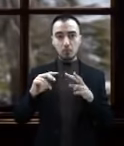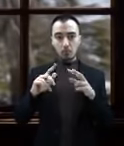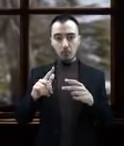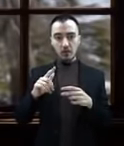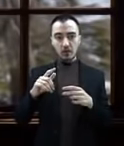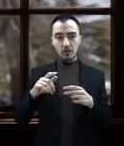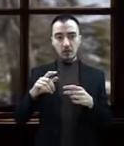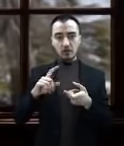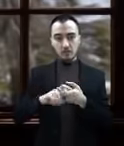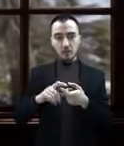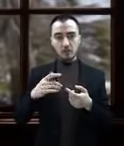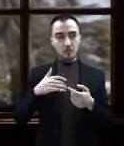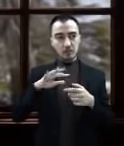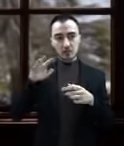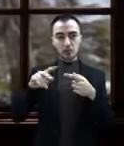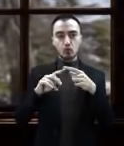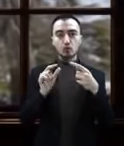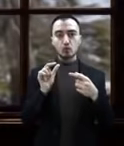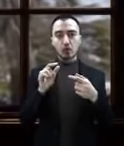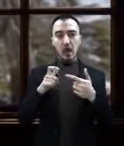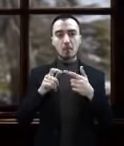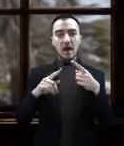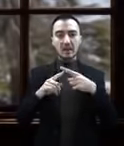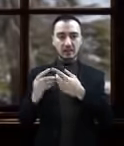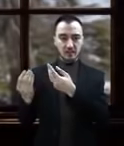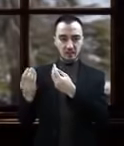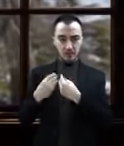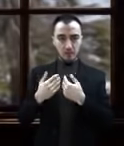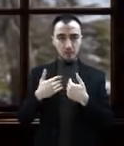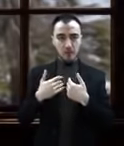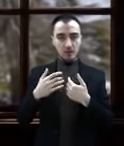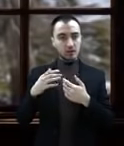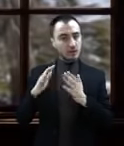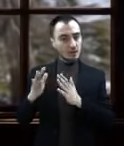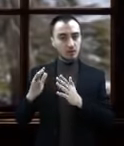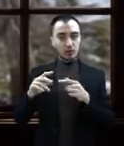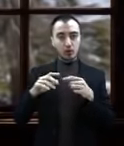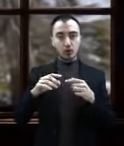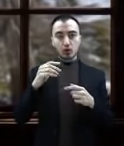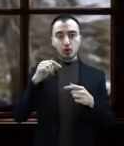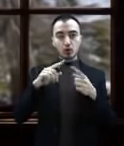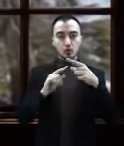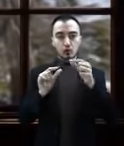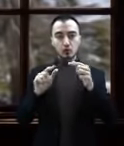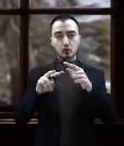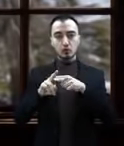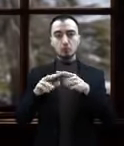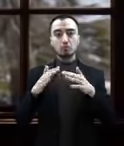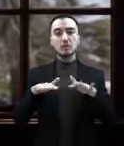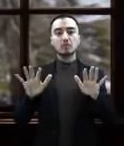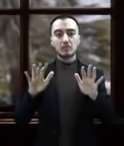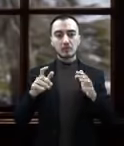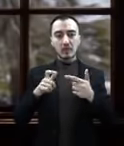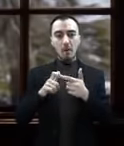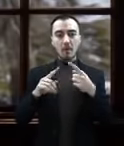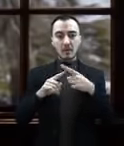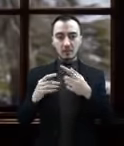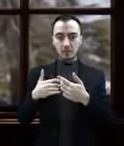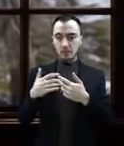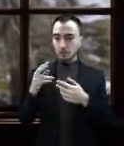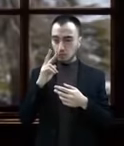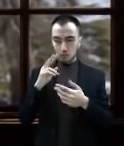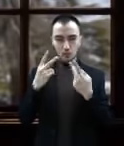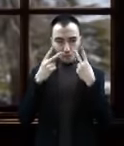edeceğim. Bu hususta izzet, onur ve kulak hassasiyet olarak ortaya koyduğumu bilmenizi istiyorum. Ayrıştırmaya